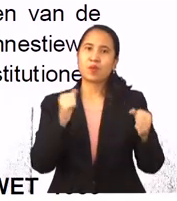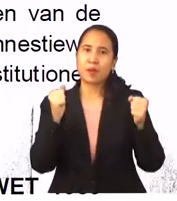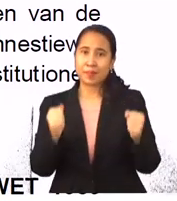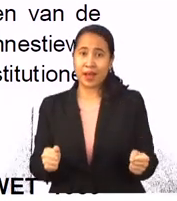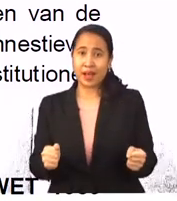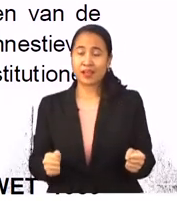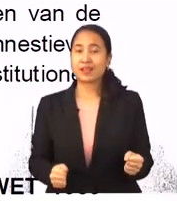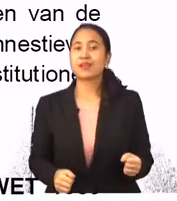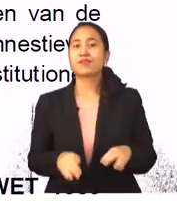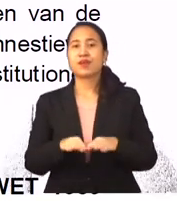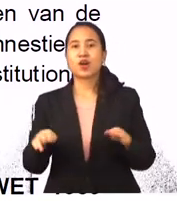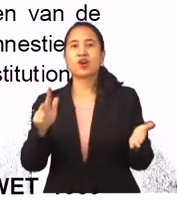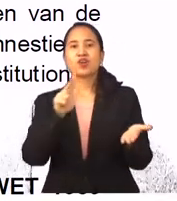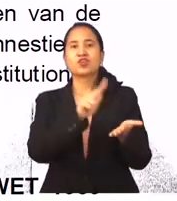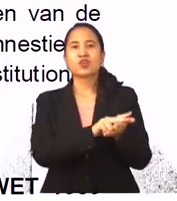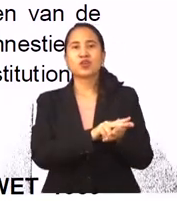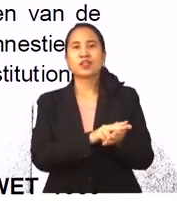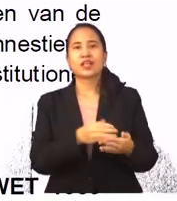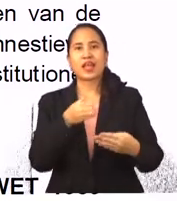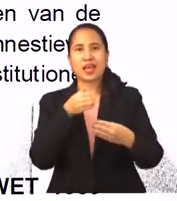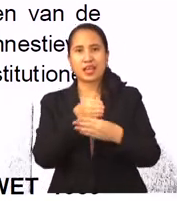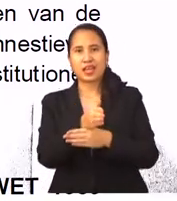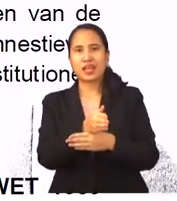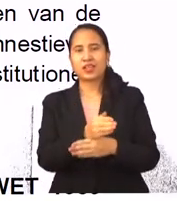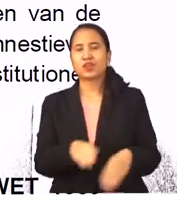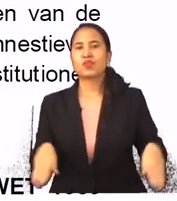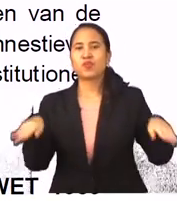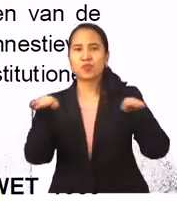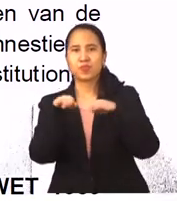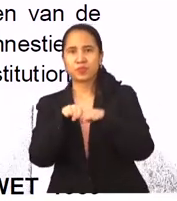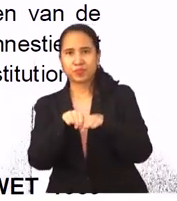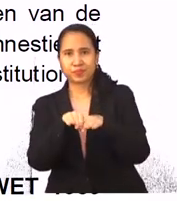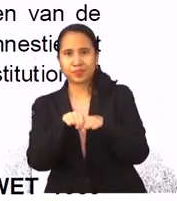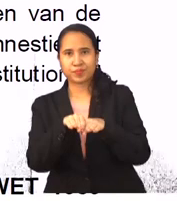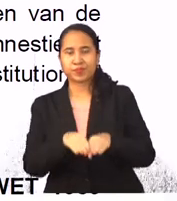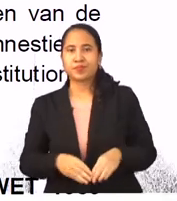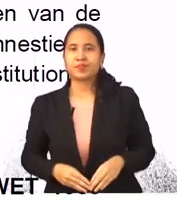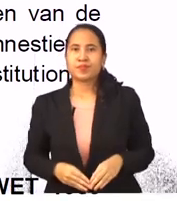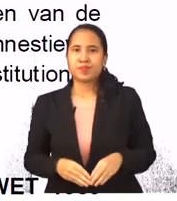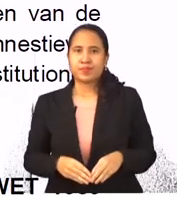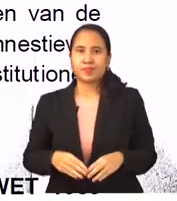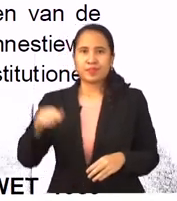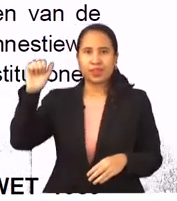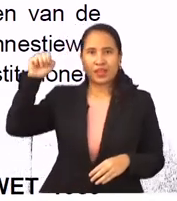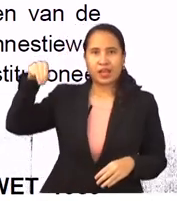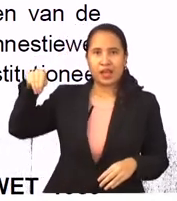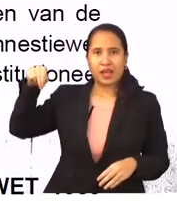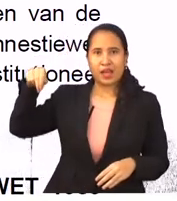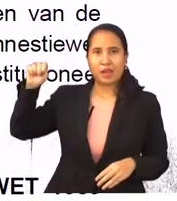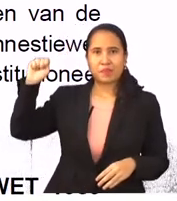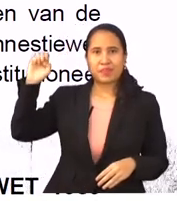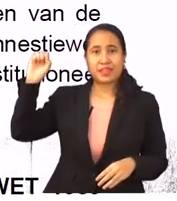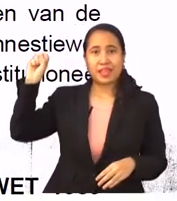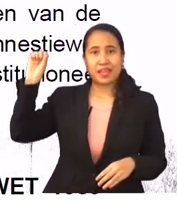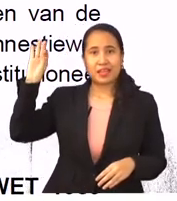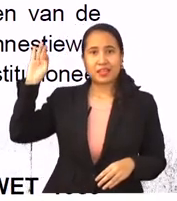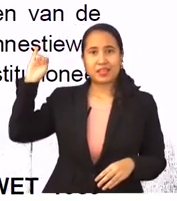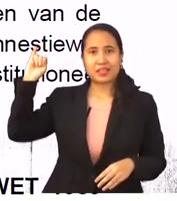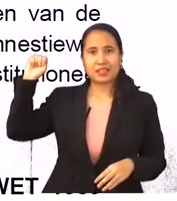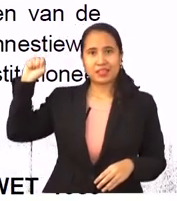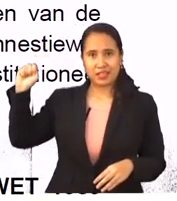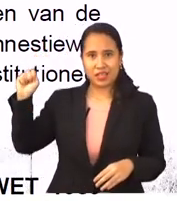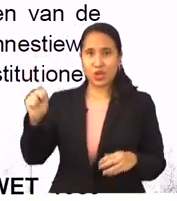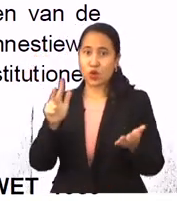en volkenrechtelijke overeenkomsten zijn vermeld, waaraan vernoemde amnestiewet onder meer getoetst dient te worden, en aan de